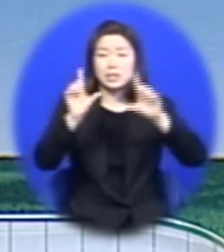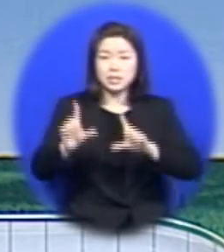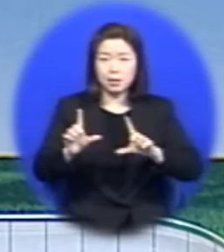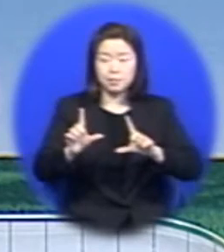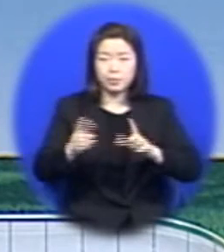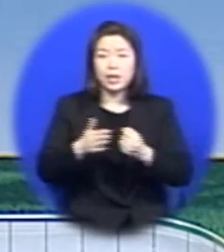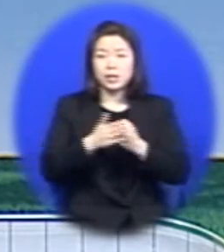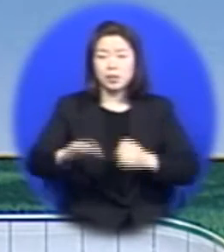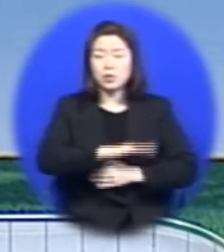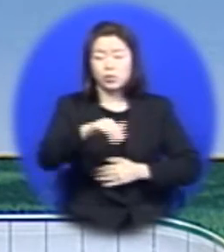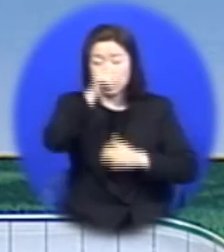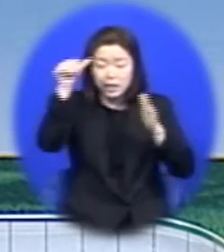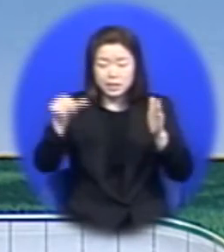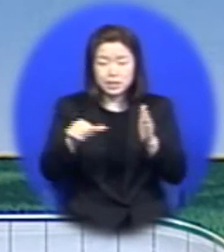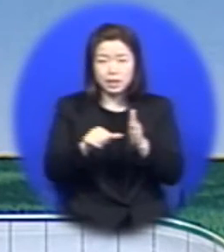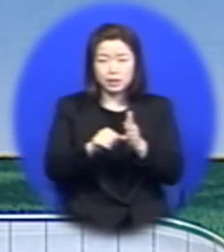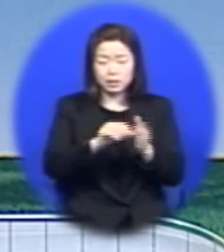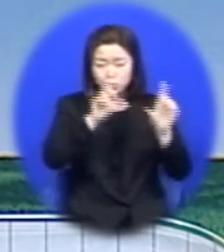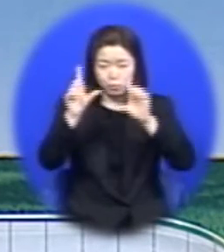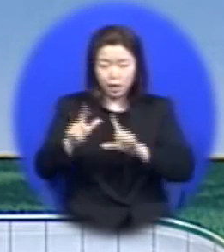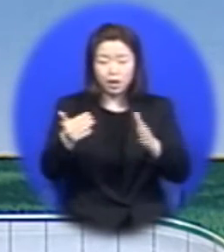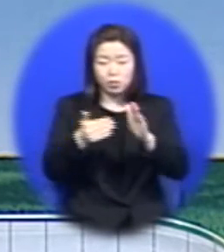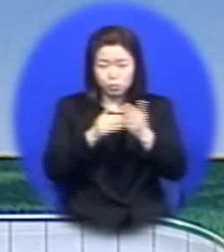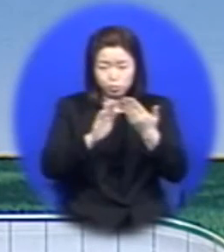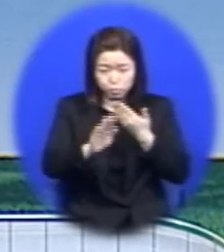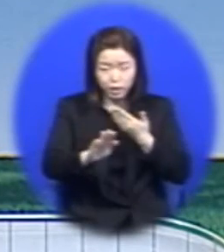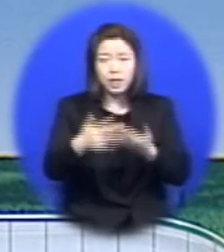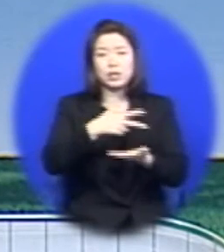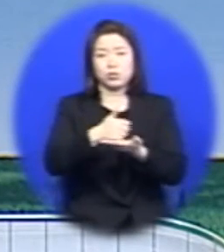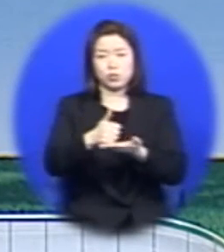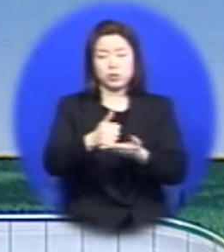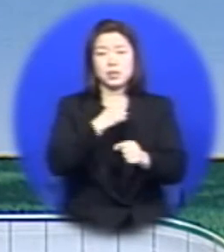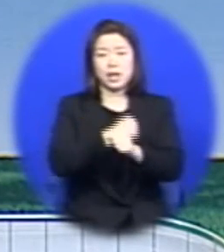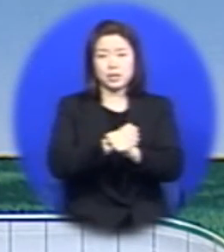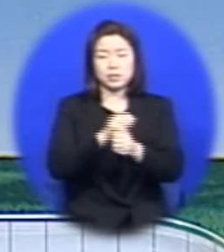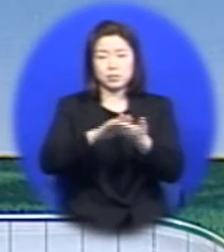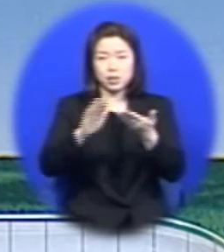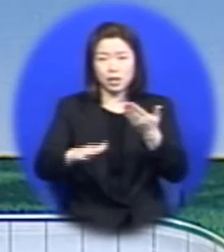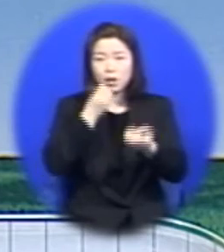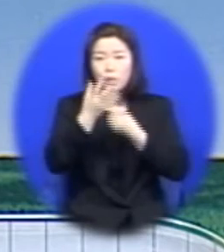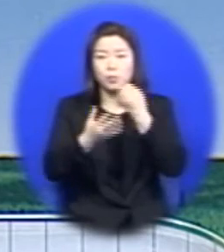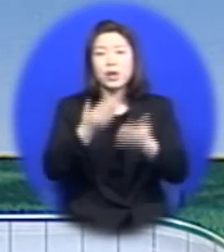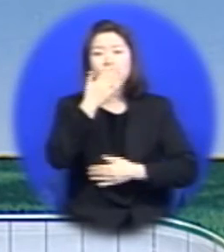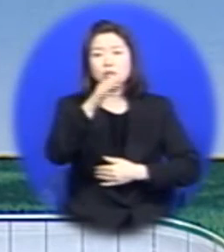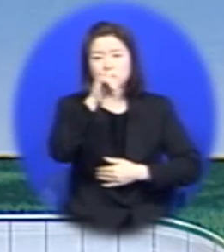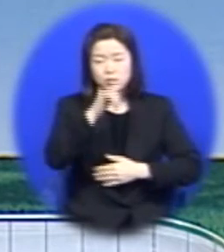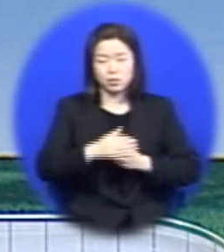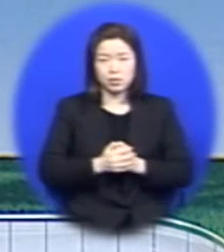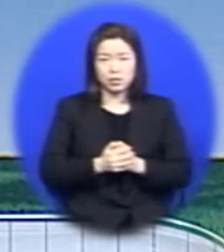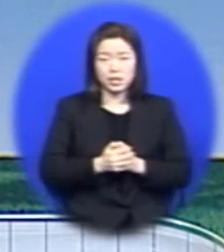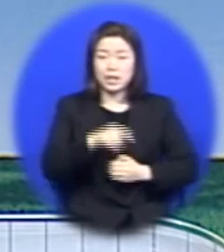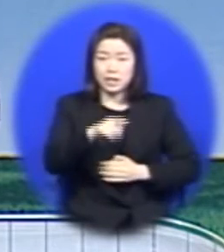그래서 우리가 일생을 다 살고 난 다음에 주님이 하셨습니다. 이렇게 고백하게 되는 삶.